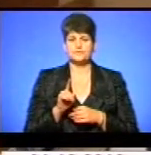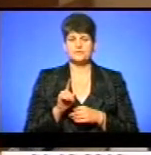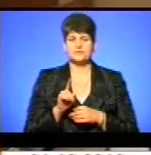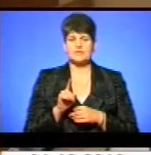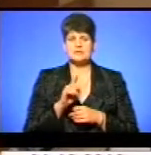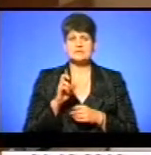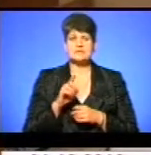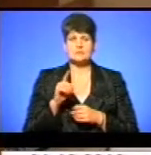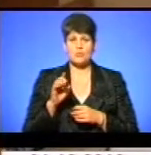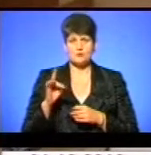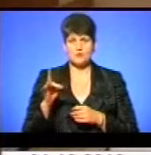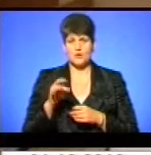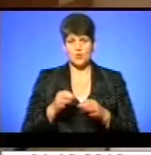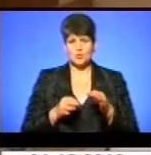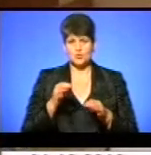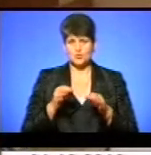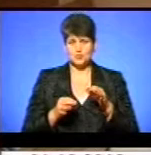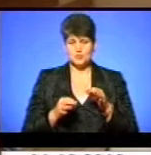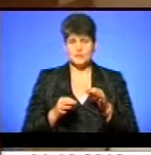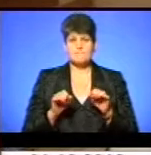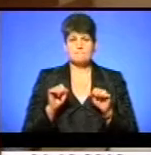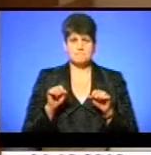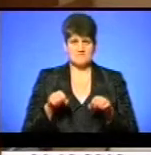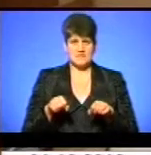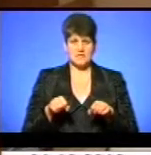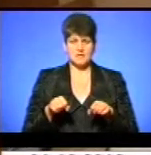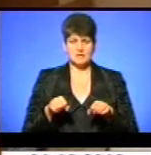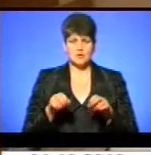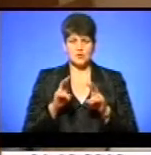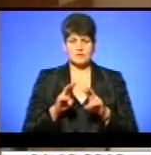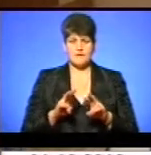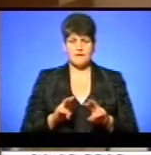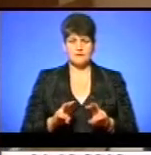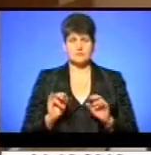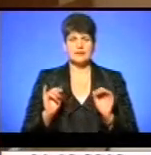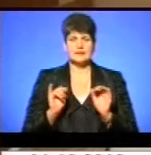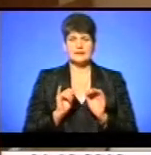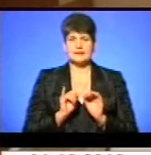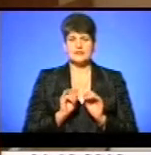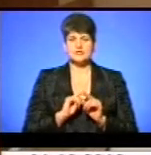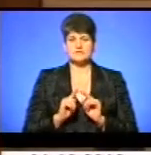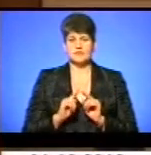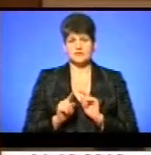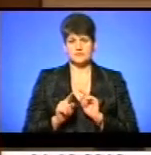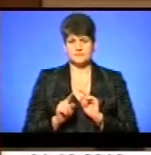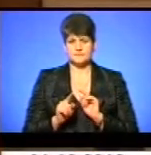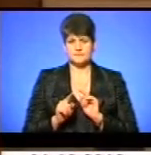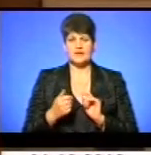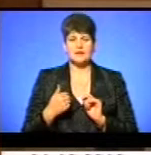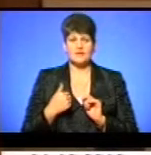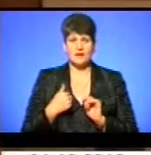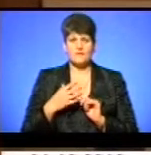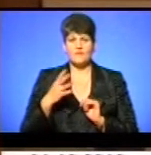Зборівський районний суд міг розглянути і скоріше. Я вважаю,